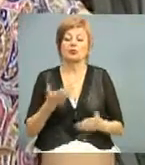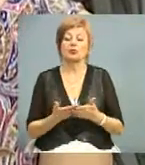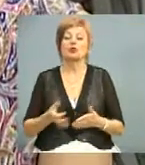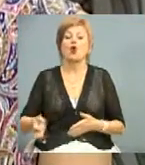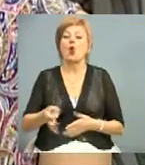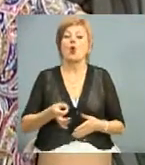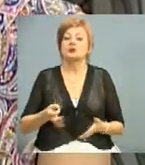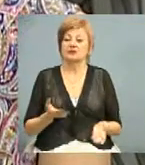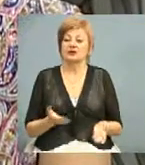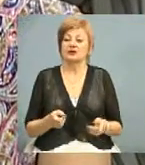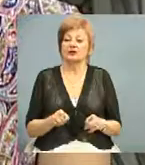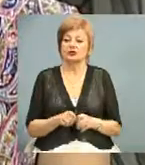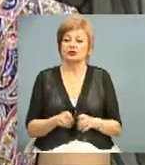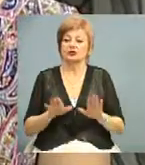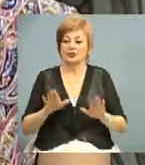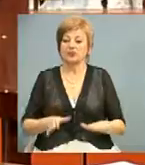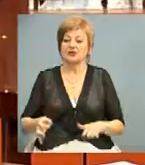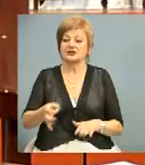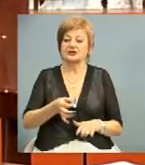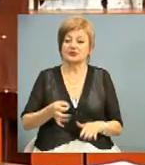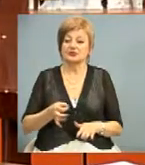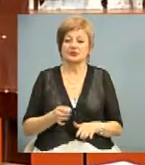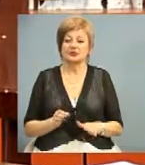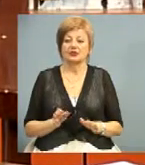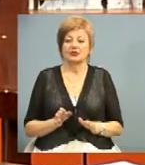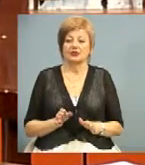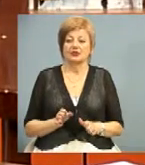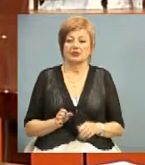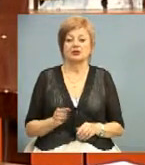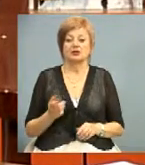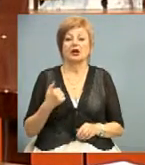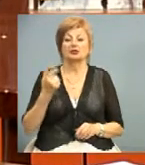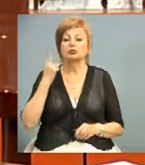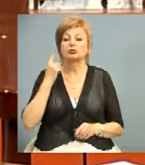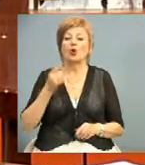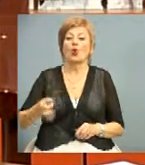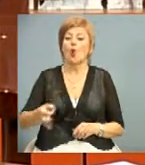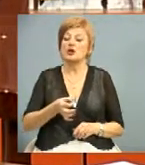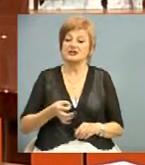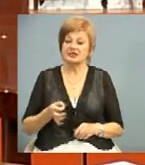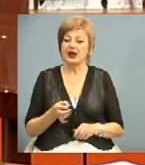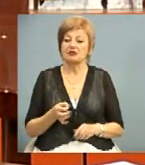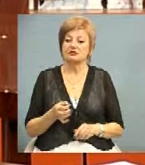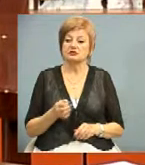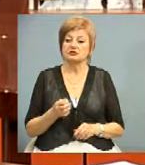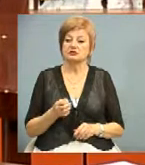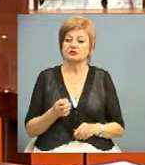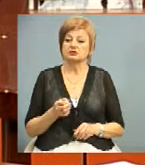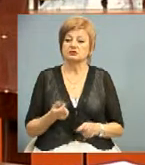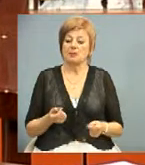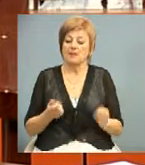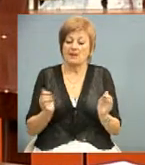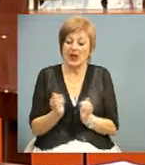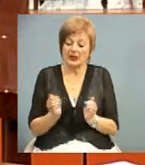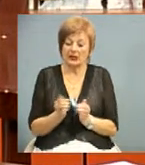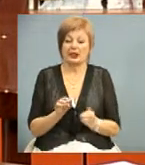скажімо? Це ж також ділянка суші. Ну, я не знаю, що острова, вони мелкі. Маленькі,